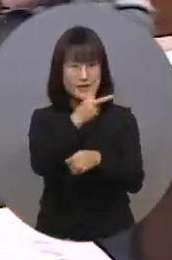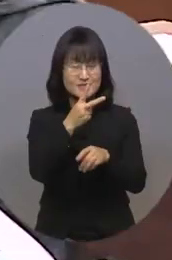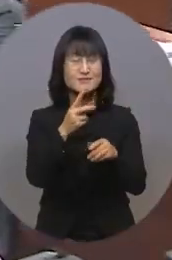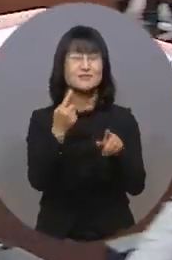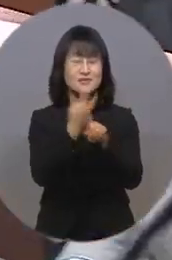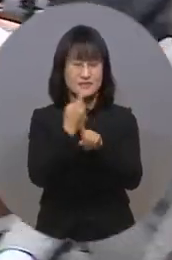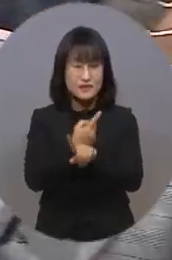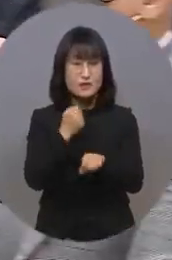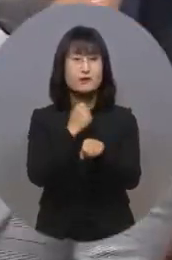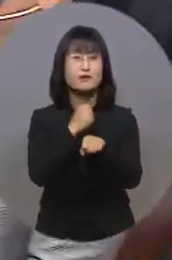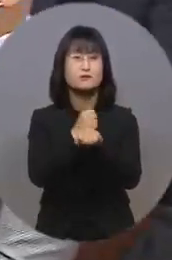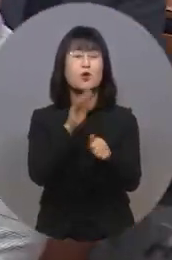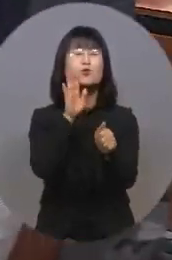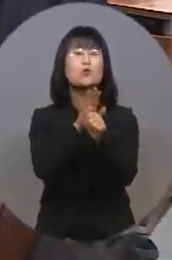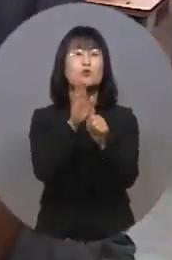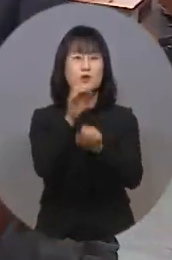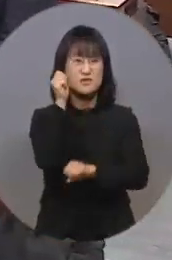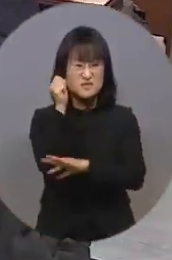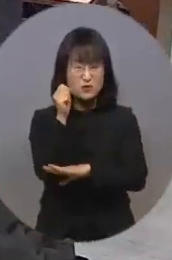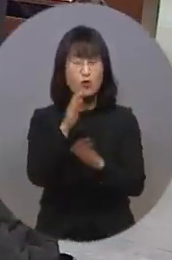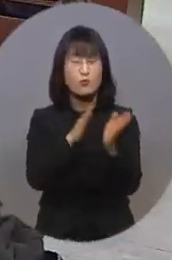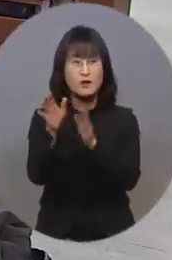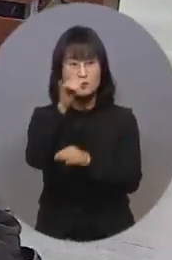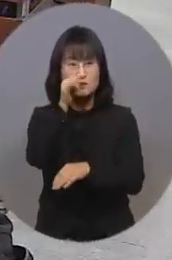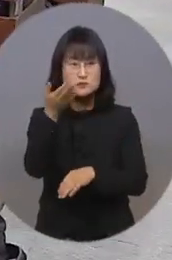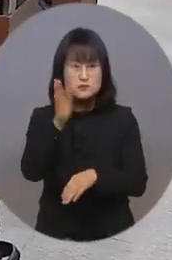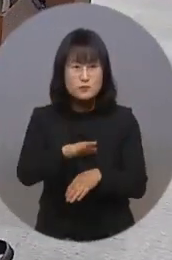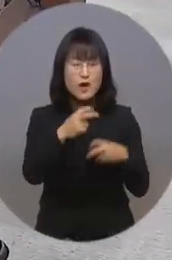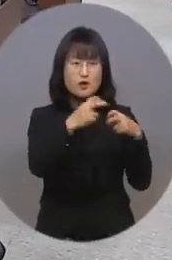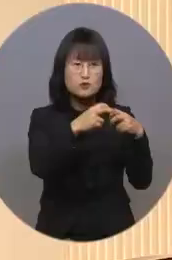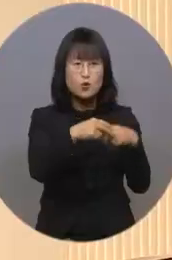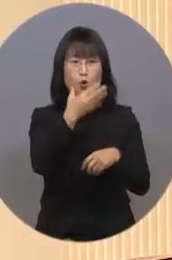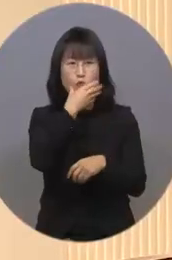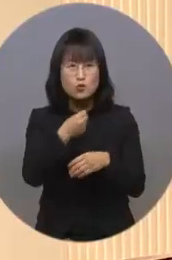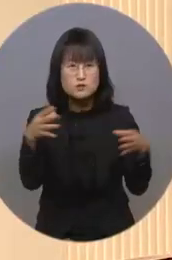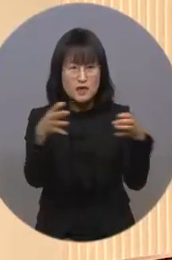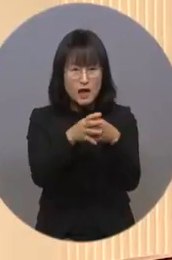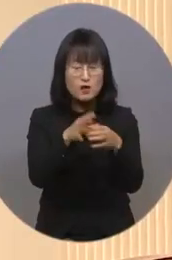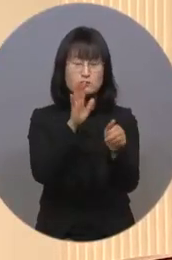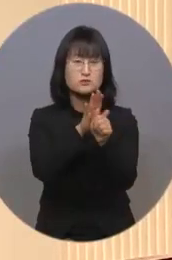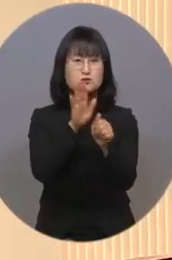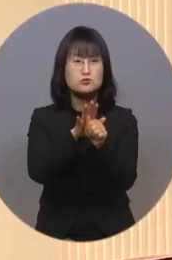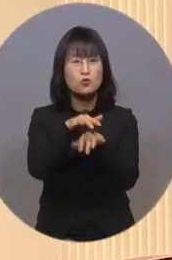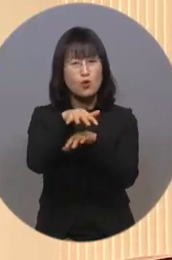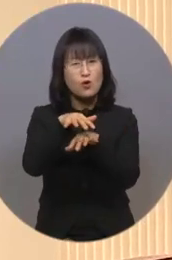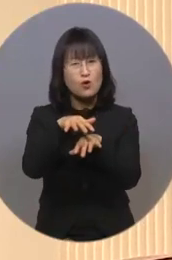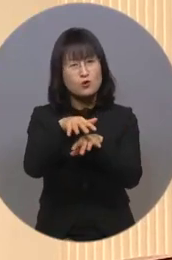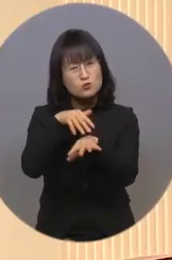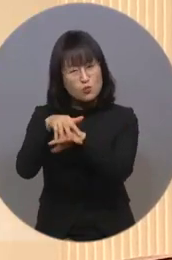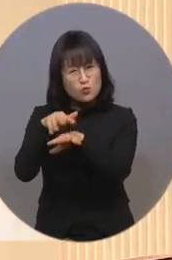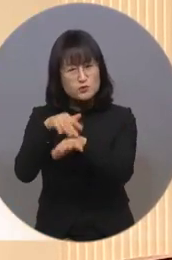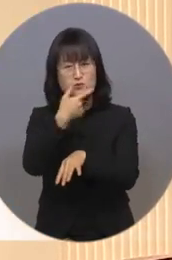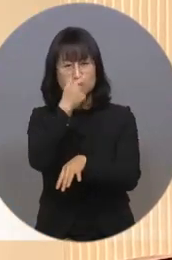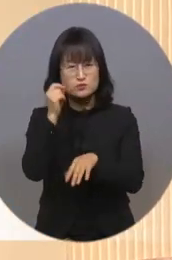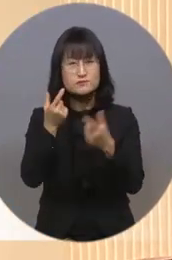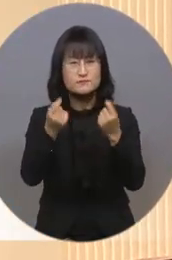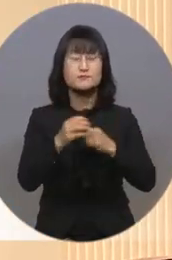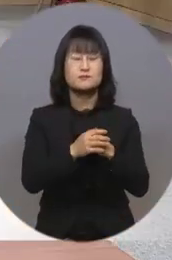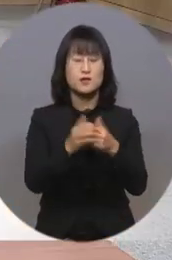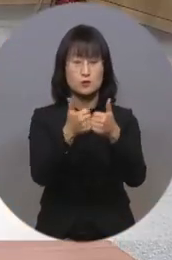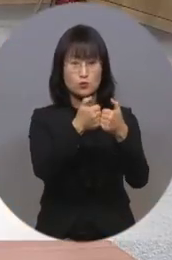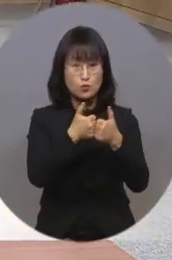재화를 돕기 위한 근거가 마련됐으나 의료와 복지 전반을 아우르는 지원 체계는 부족한 실정입니다 이에